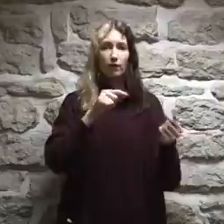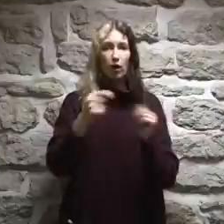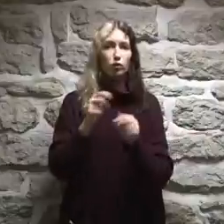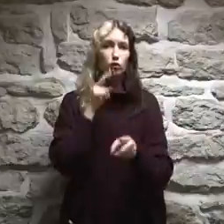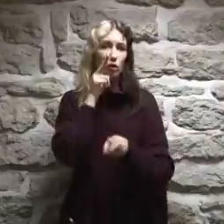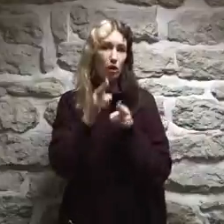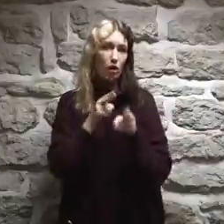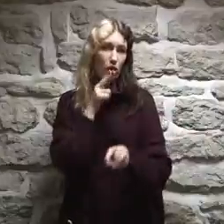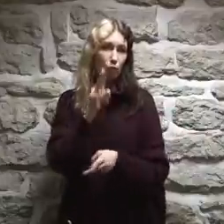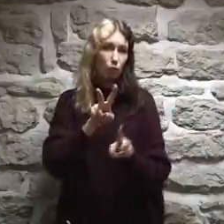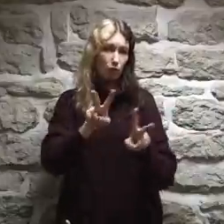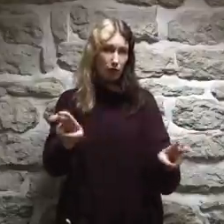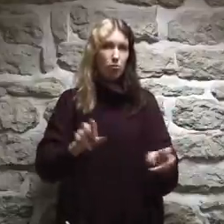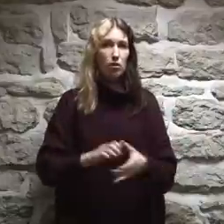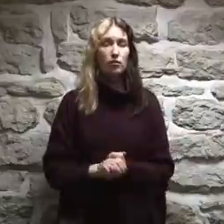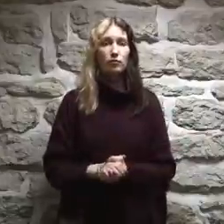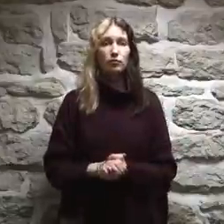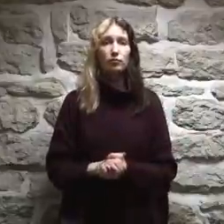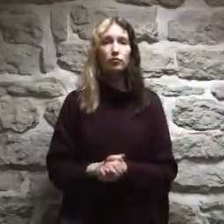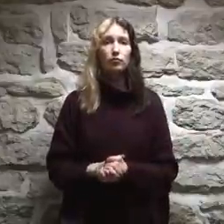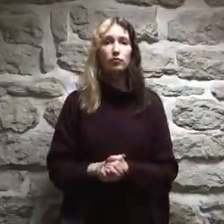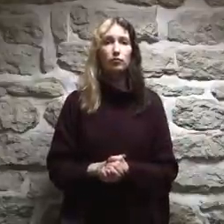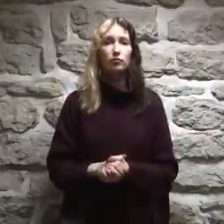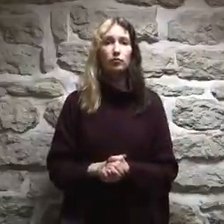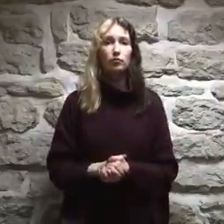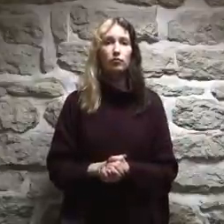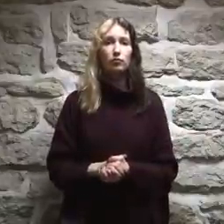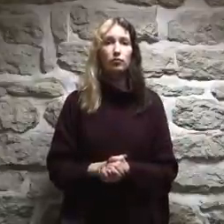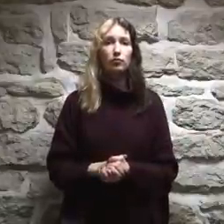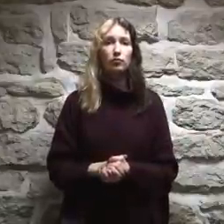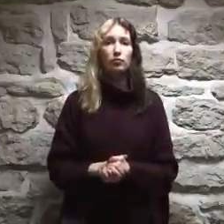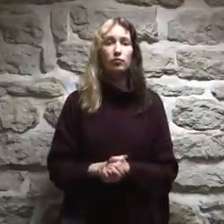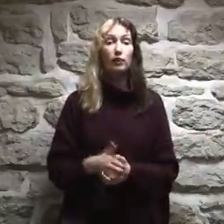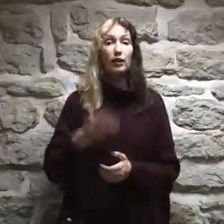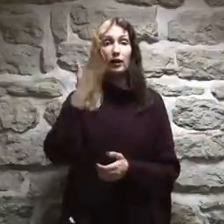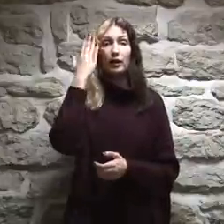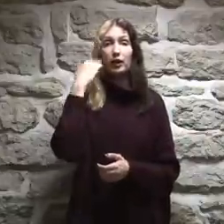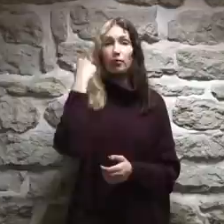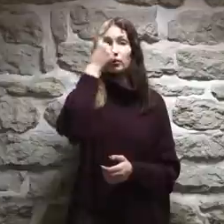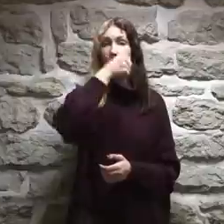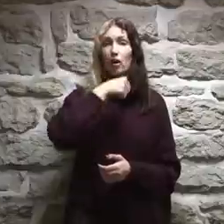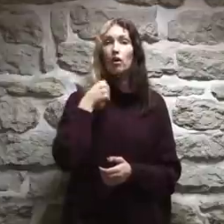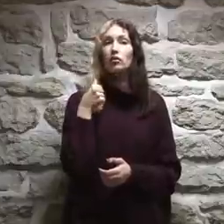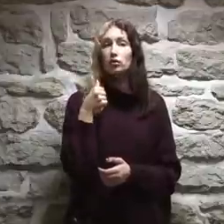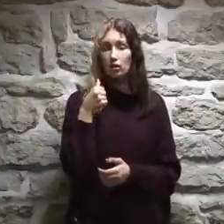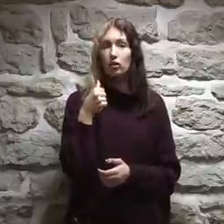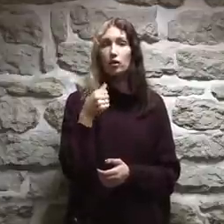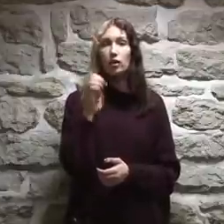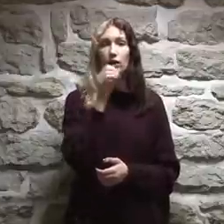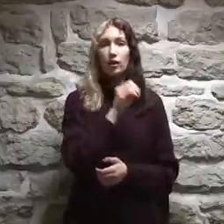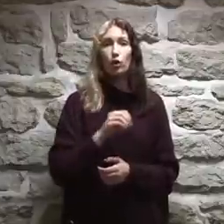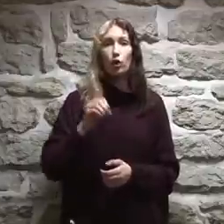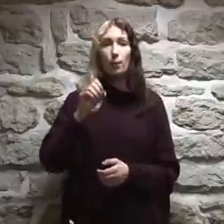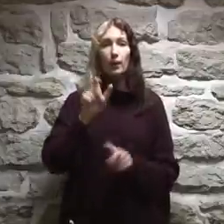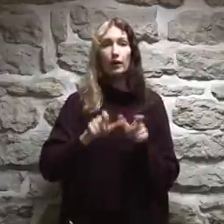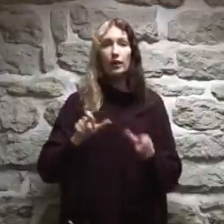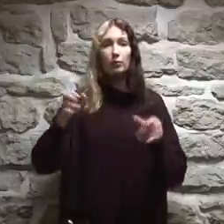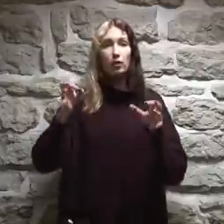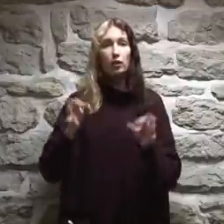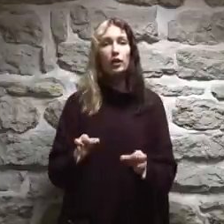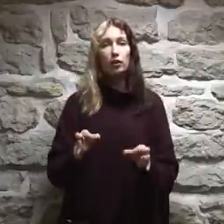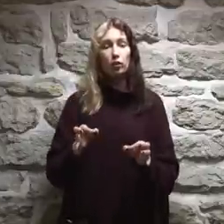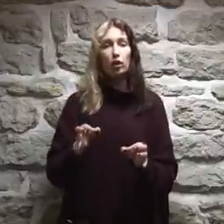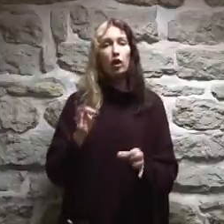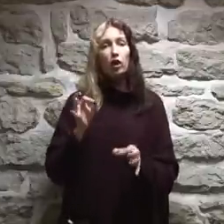individuaalkaebuste kohta. Ja seal on siis eelmisel aastal on siis Euroopa inimõiguste kohus